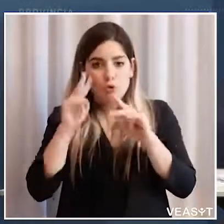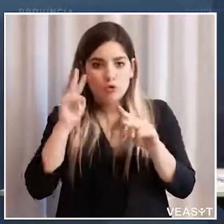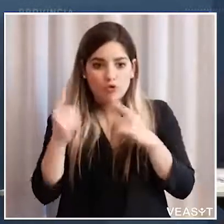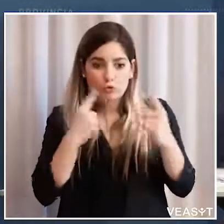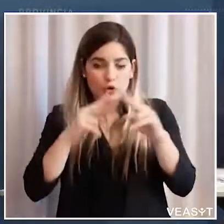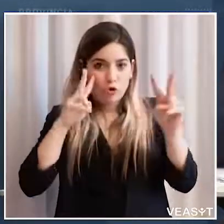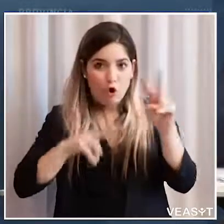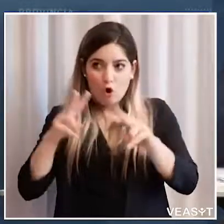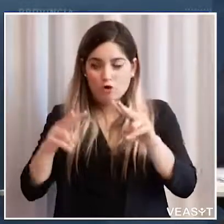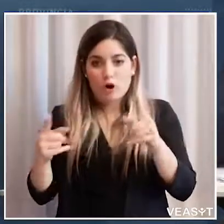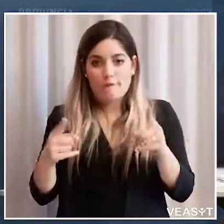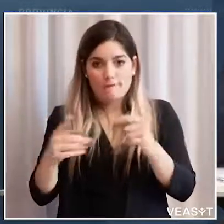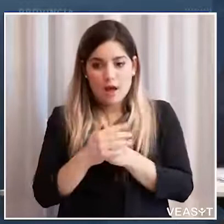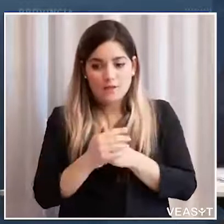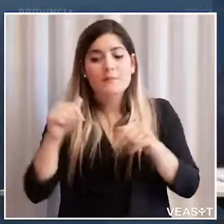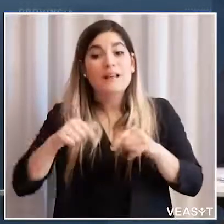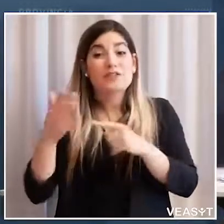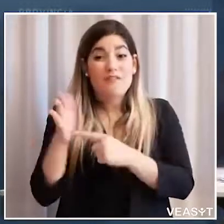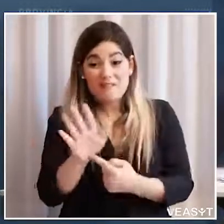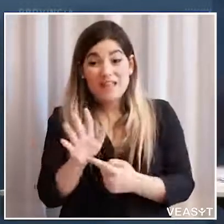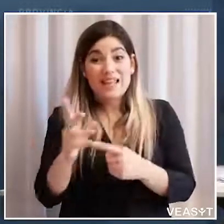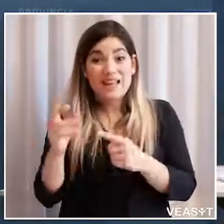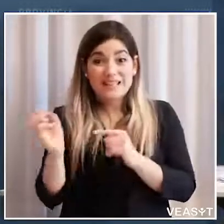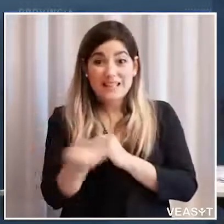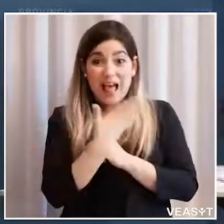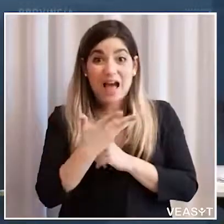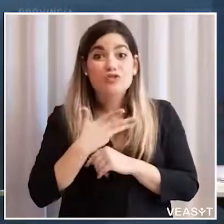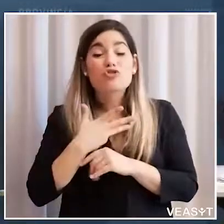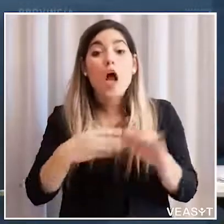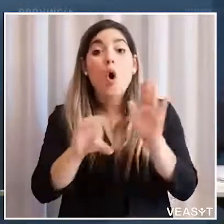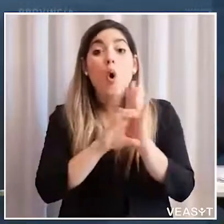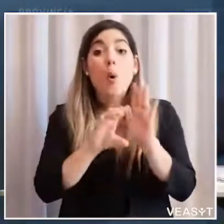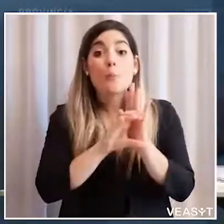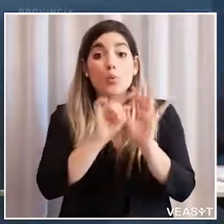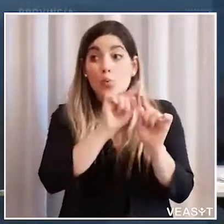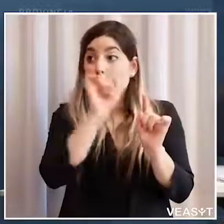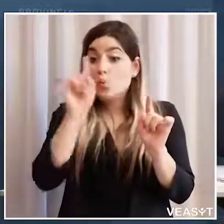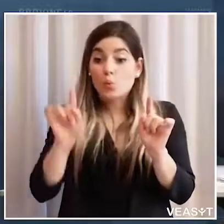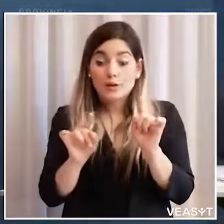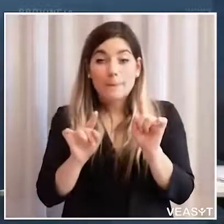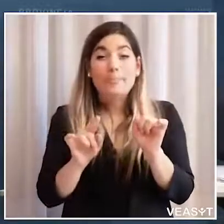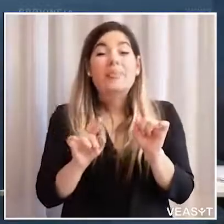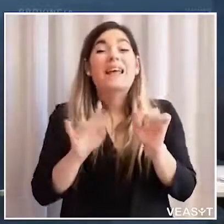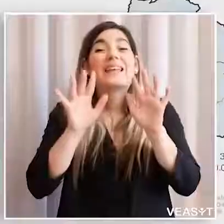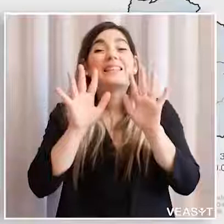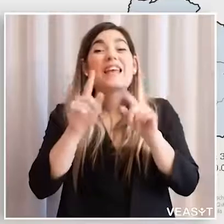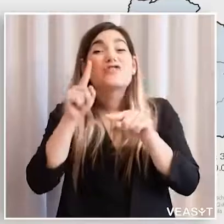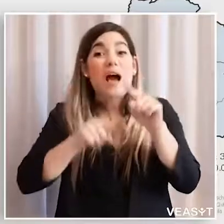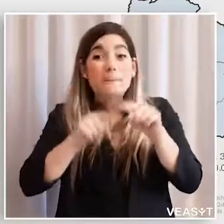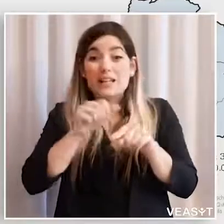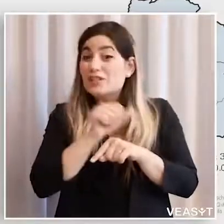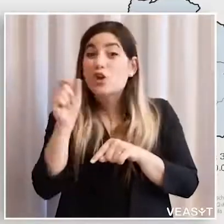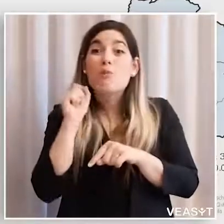sotto controllo questa fase se faccio vedere adesso questa slide si vedono i comuni dove film 10 del